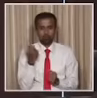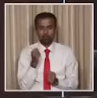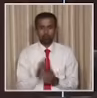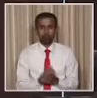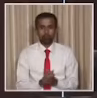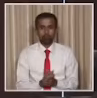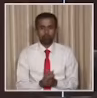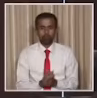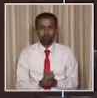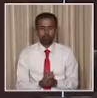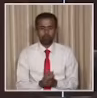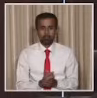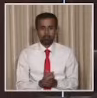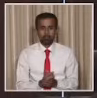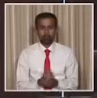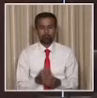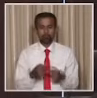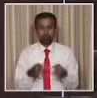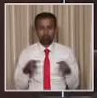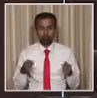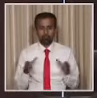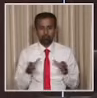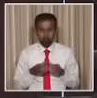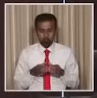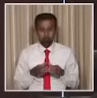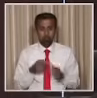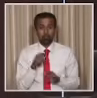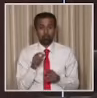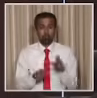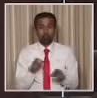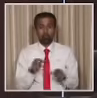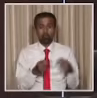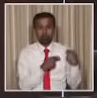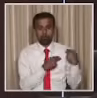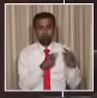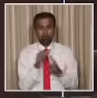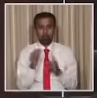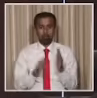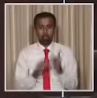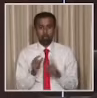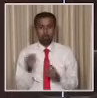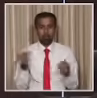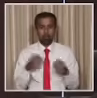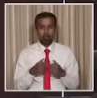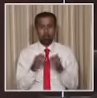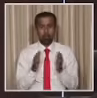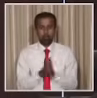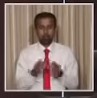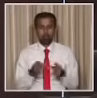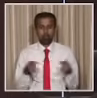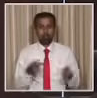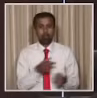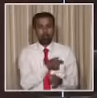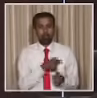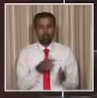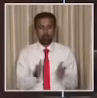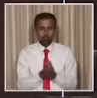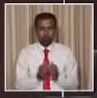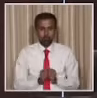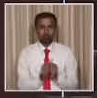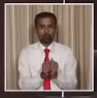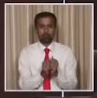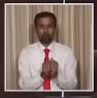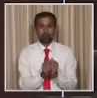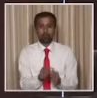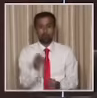හැදුනද කියන්නේ ඒ කට්ටිය නෙමෙයි විපක්ෂයේ විදියට ජනතාවට වග කියන මන්ත්‍රීවරු පත්තල මේකට ආපු කට්ටිය ඔක්කොම විපක්ෂ නායකවරයාගෙත් එක්ක කටයුතු කරනවා